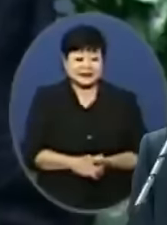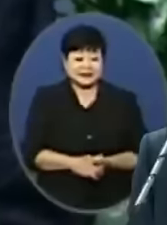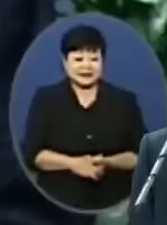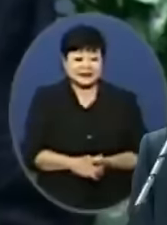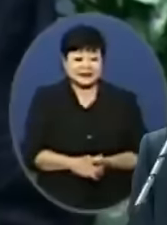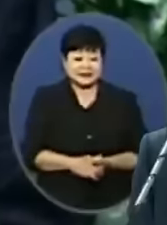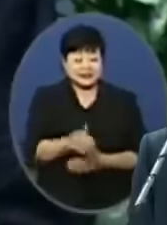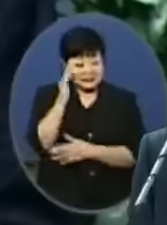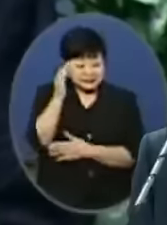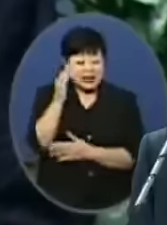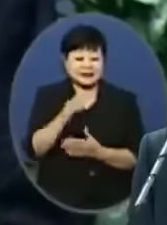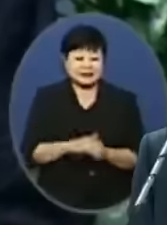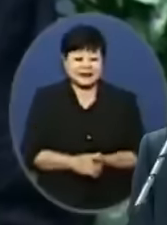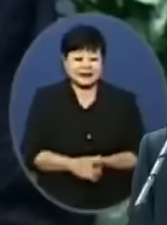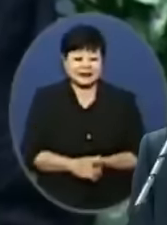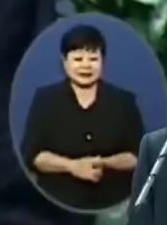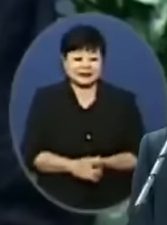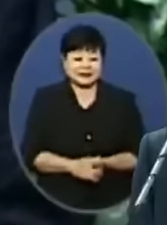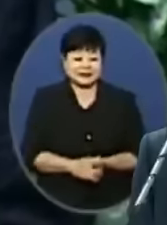집회를 했는데